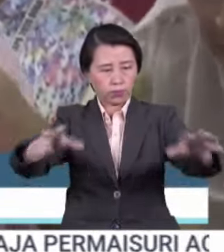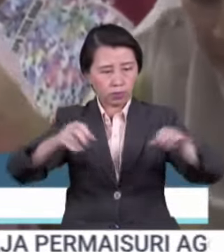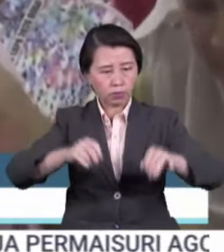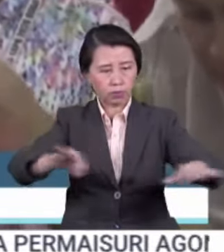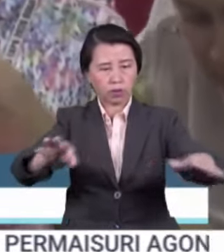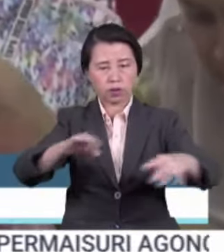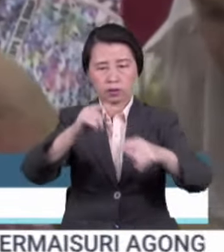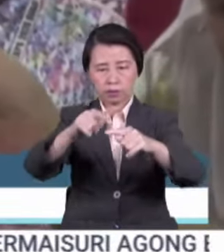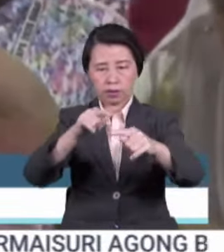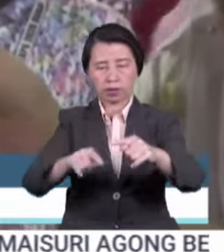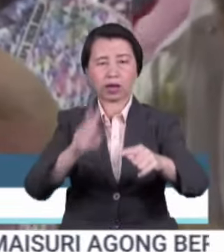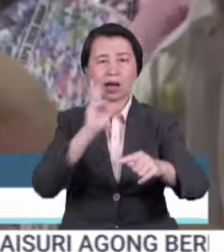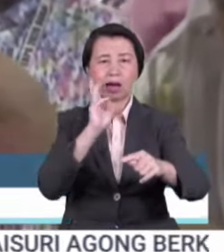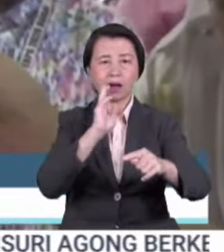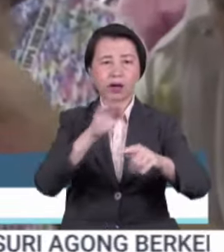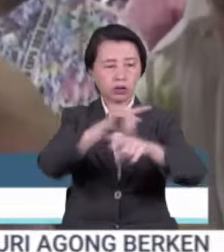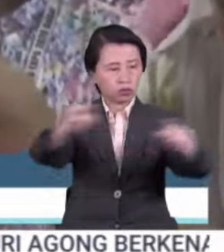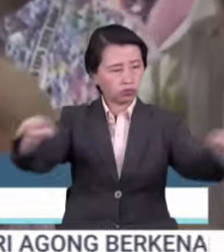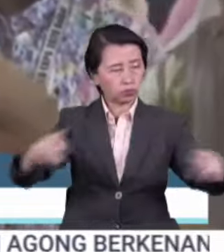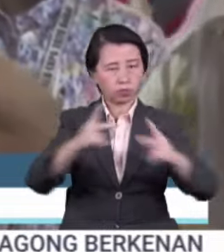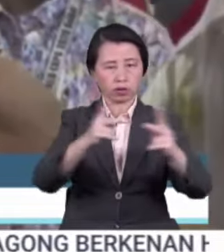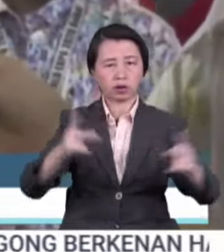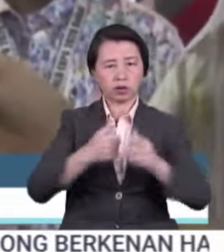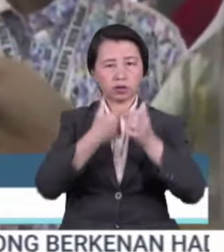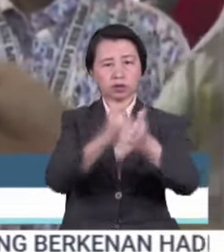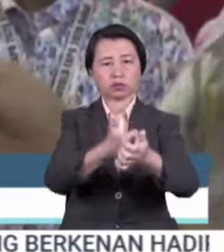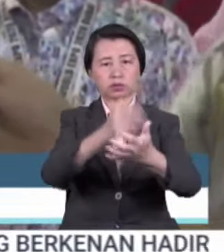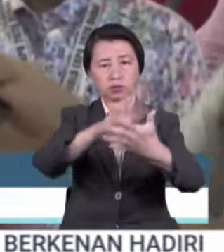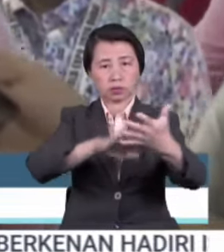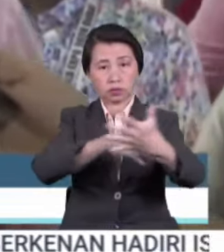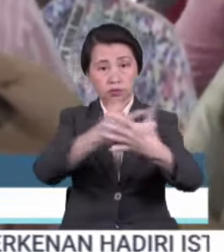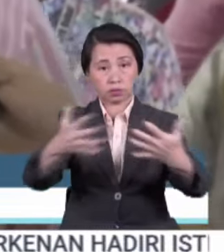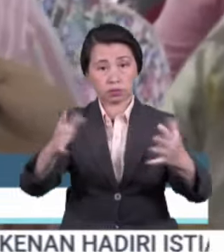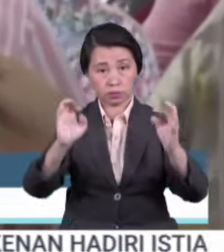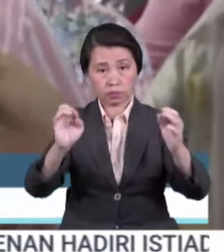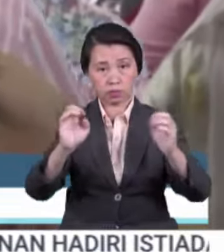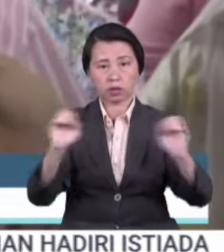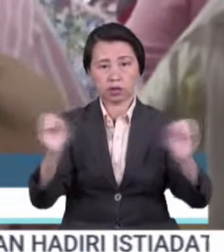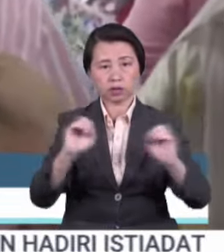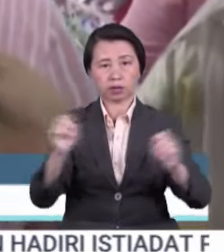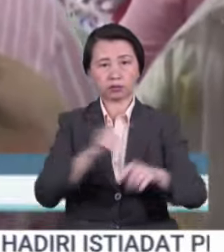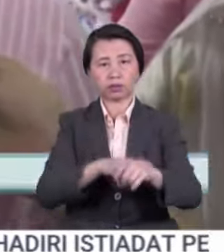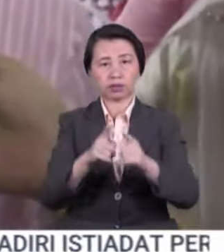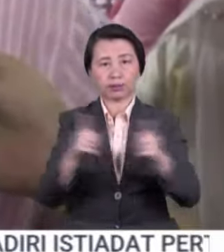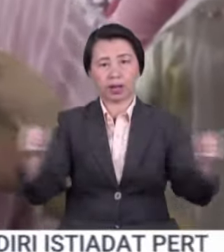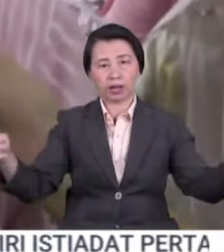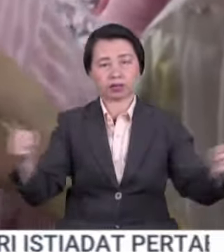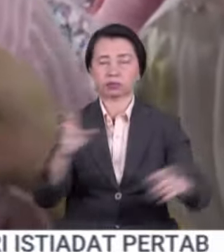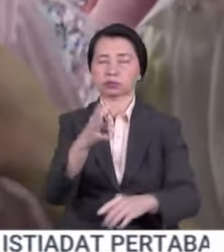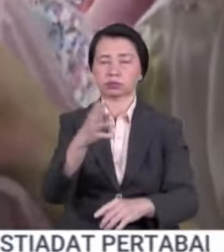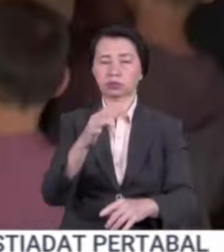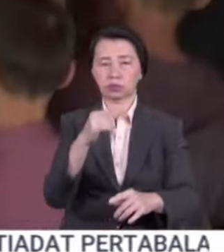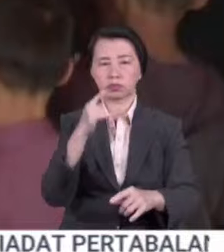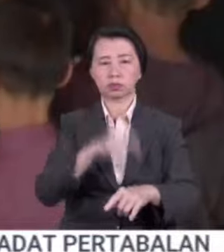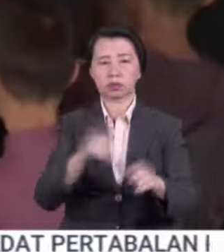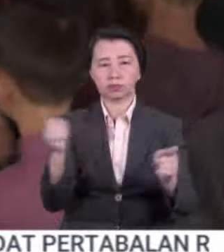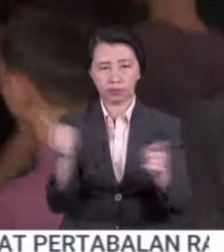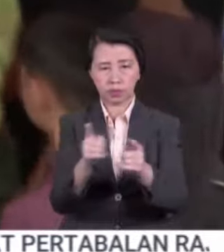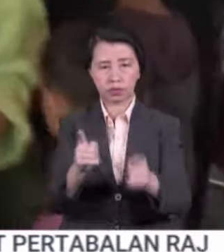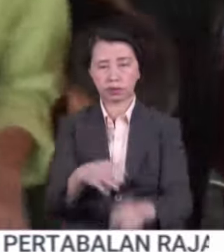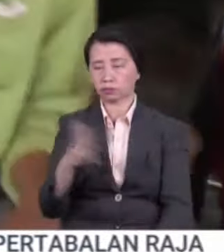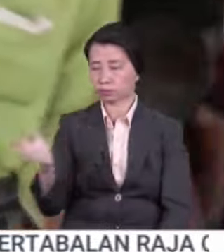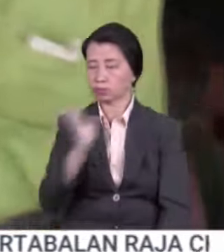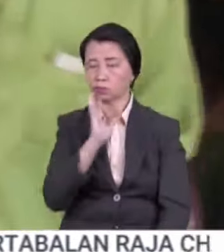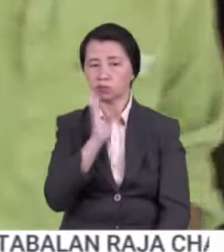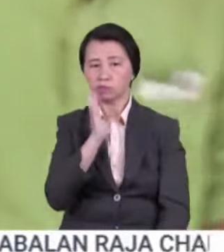pembahagian air ke seluruh kawasan akan dibuat secara berjadual Eh dia tidak ada jangka panjang, dia akan ada pelan jangka pendek. Beliau berkata